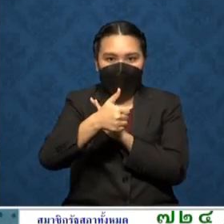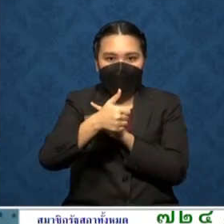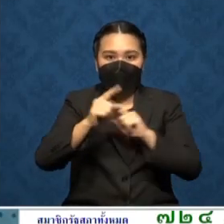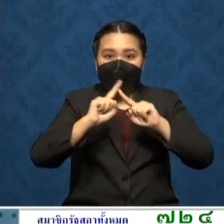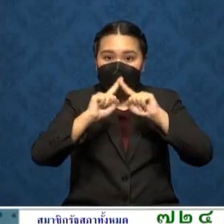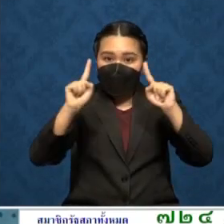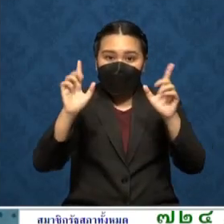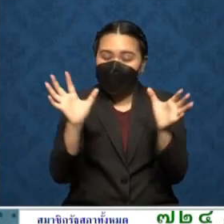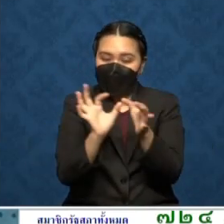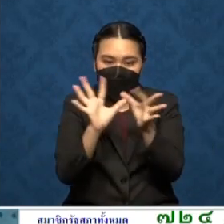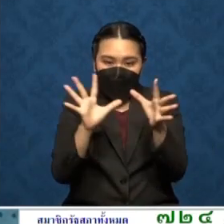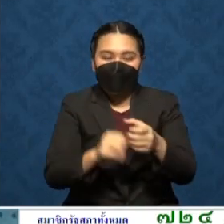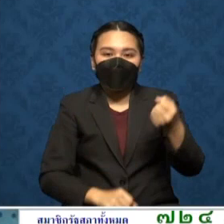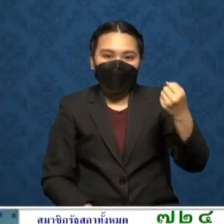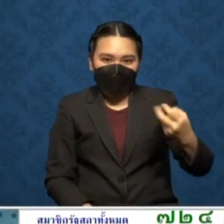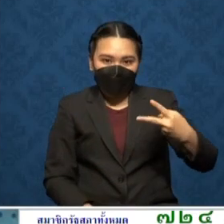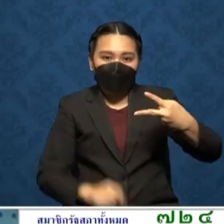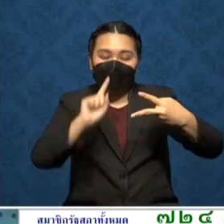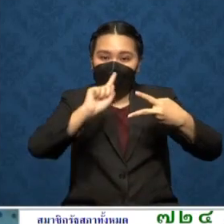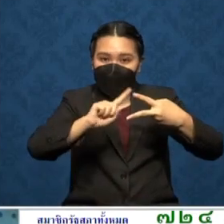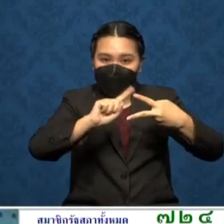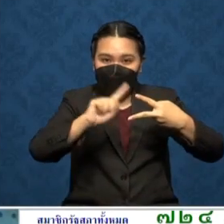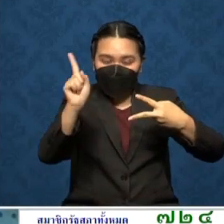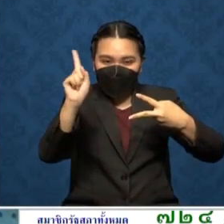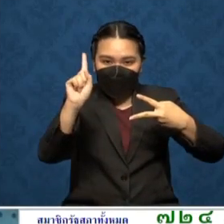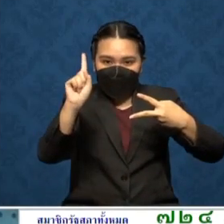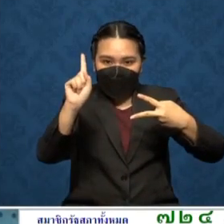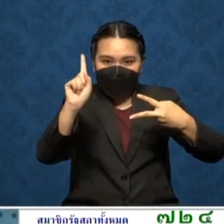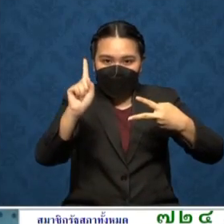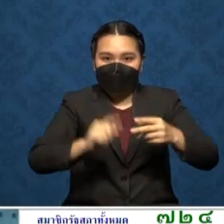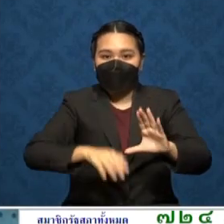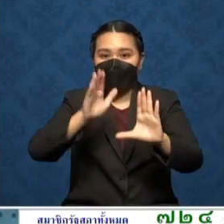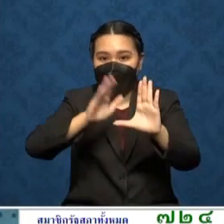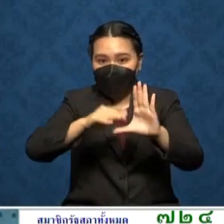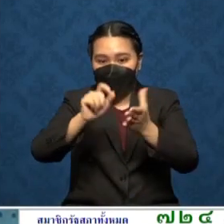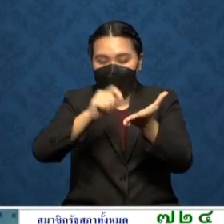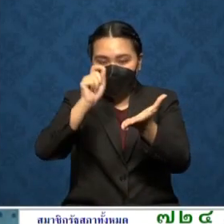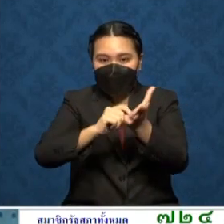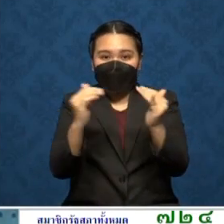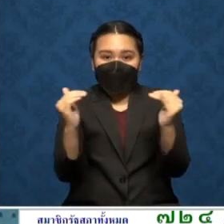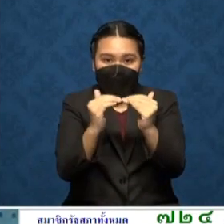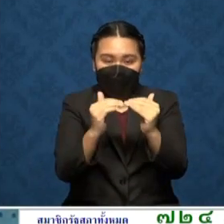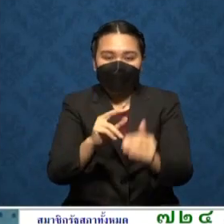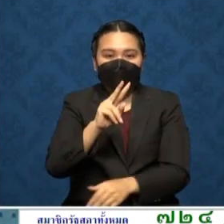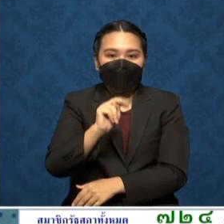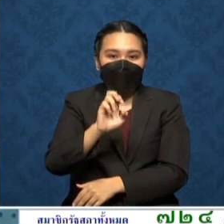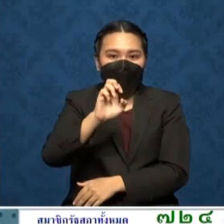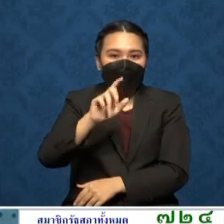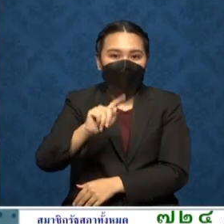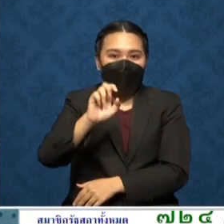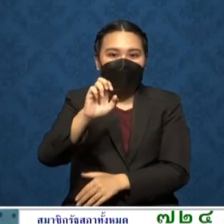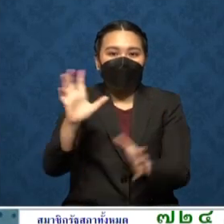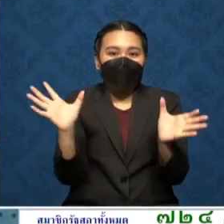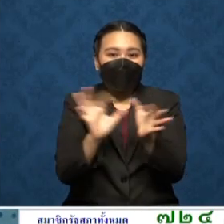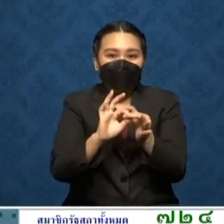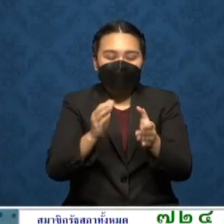ใหญ่คือในกรณีของการจดทะเบียนสิทธิและนิติกรรมที่เกี่ยวกับอสังหาริม